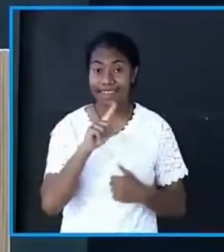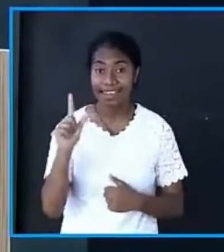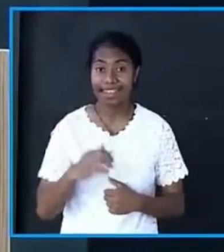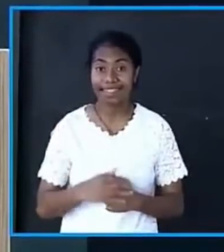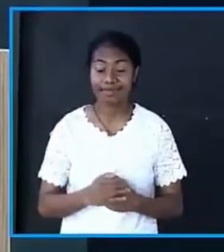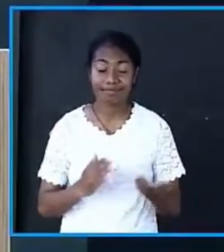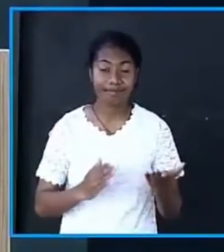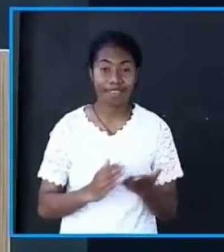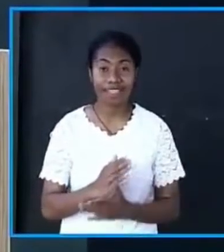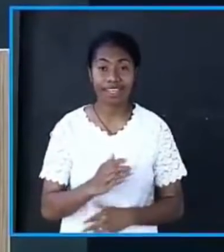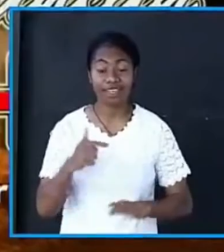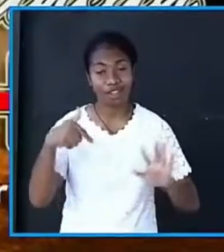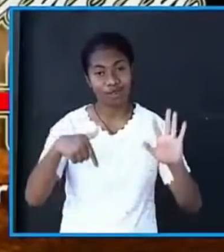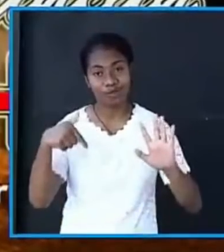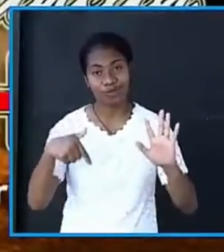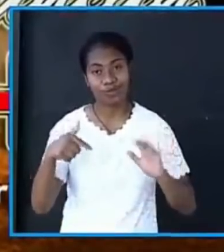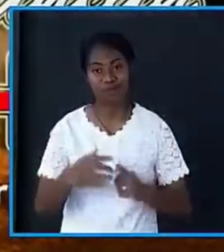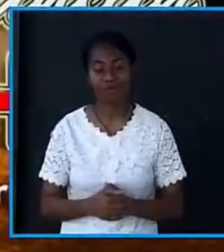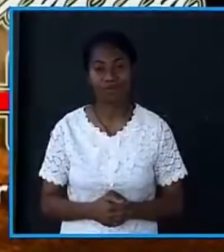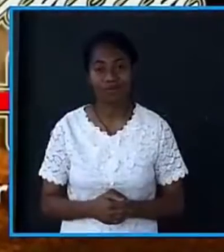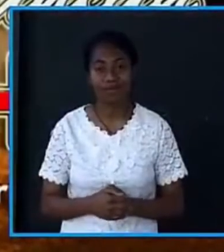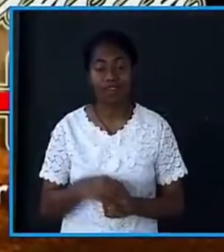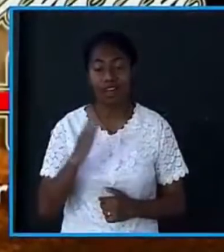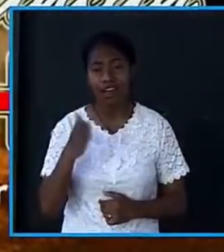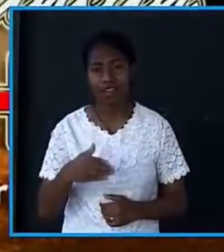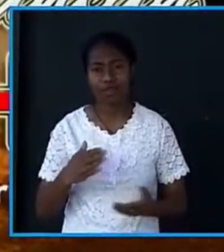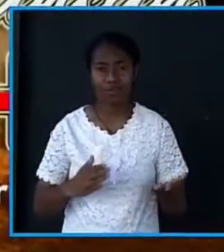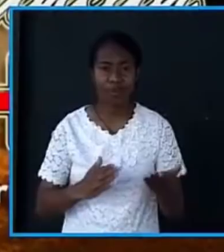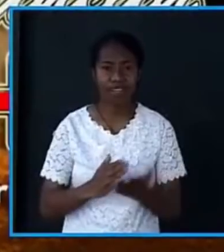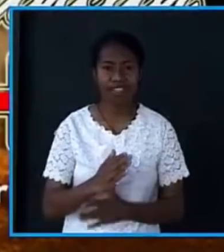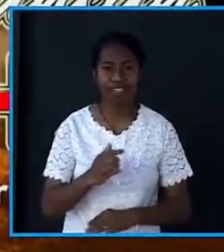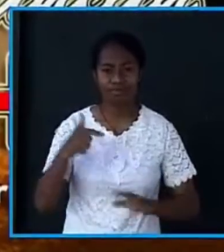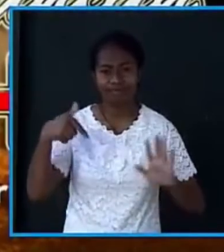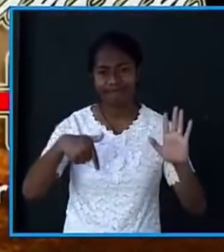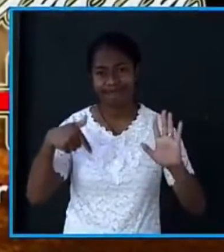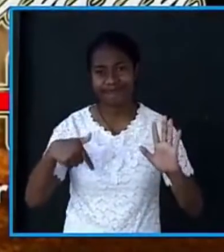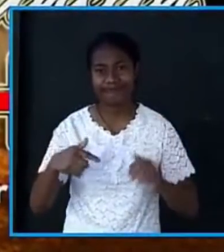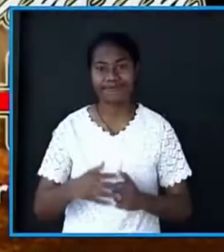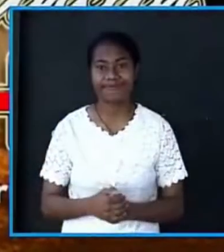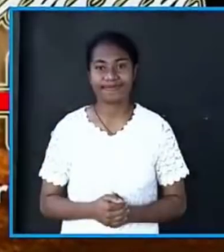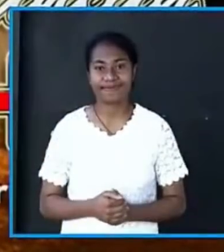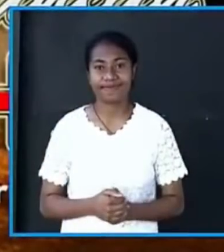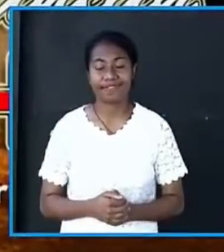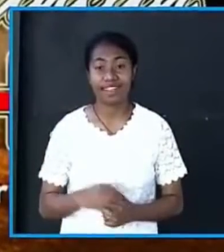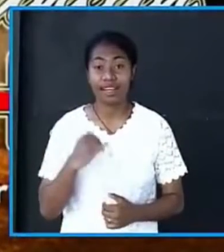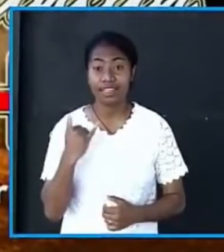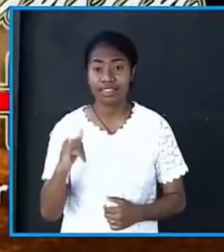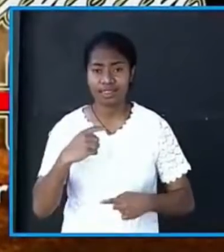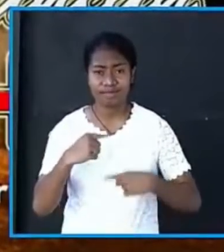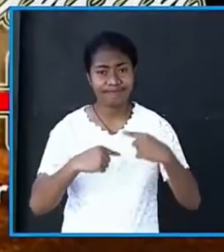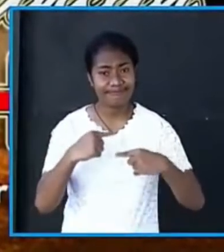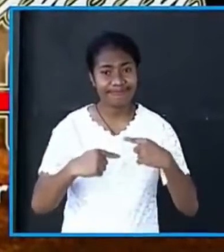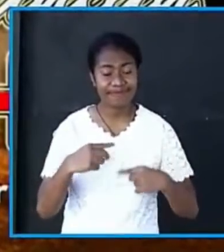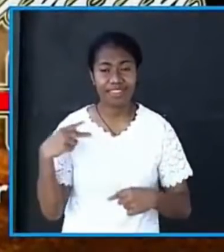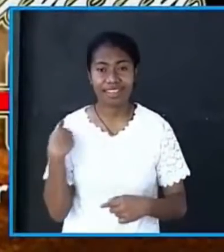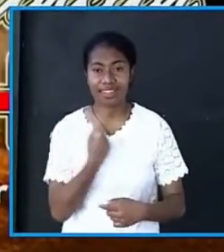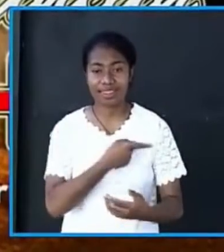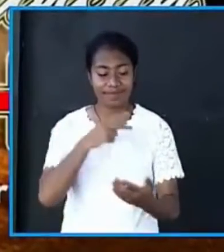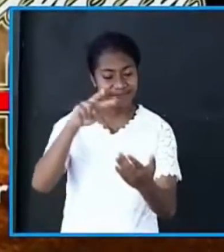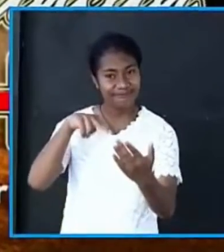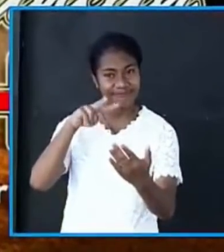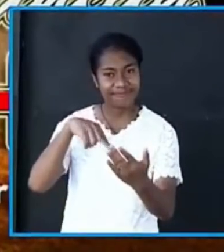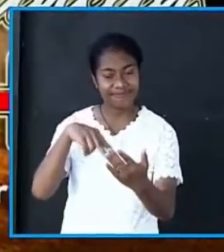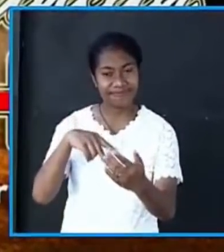di bagian yang ketujuh atau Pak yang ketujuh dan sekali lagi kita melihat teks